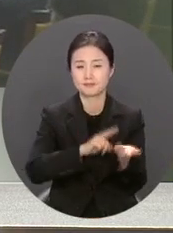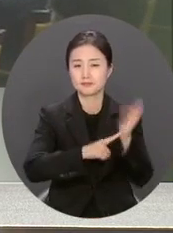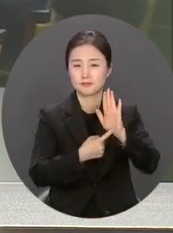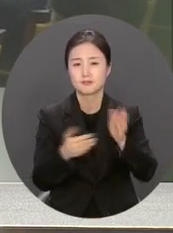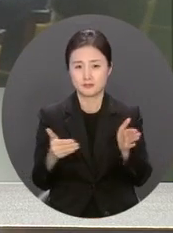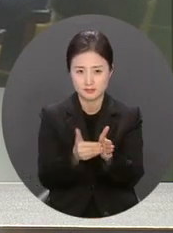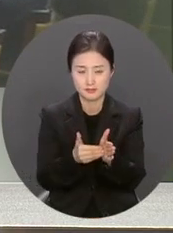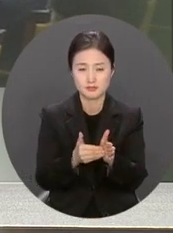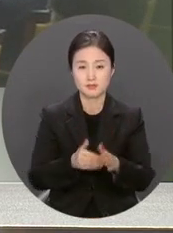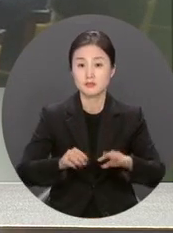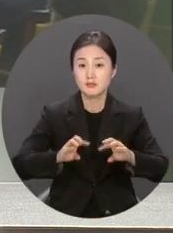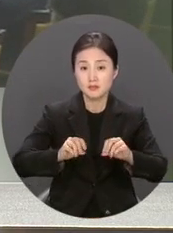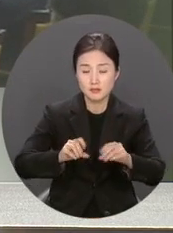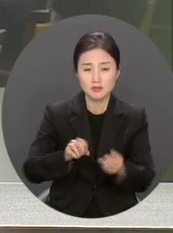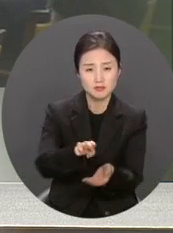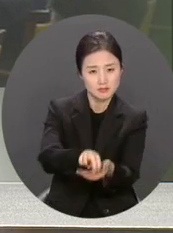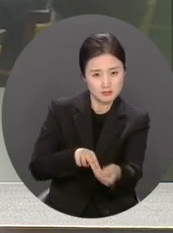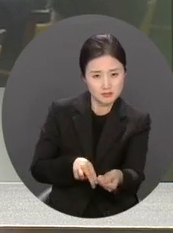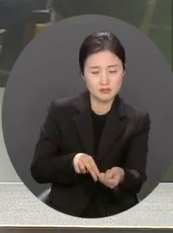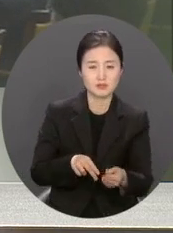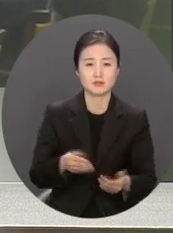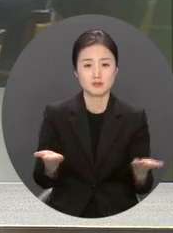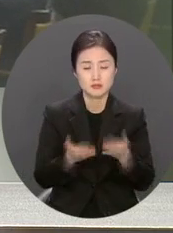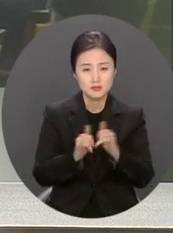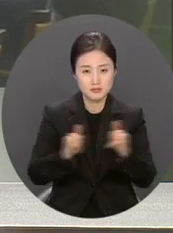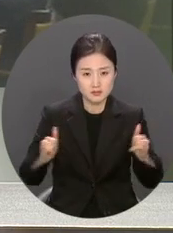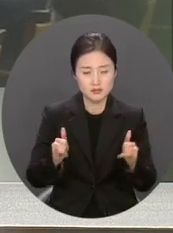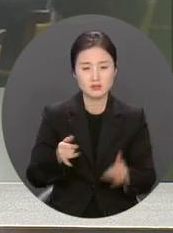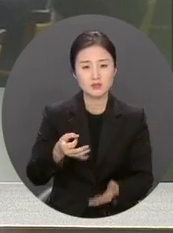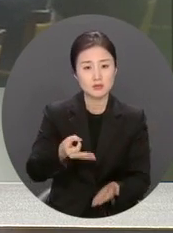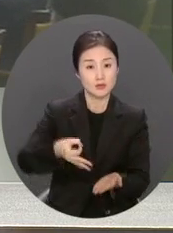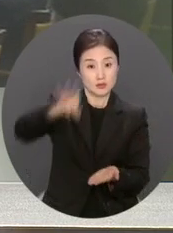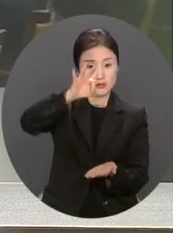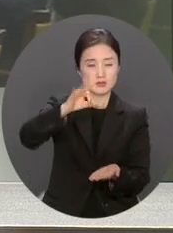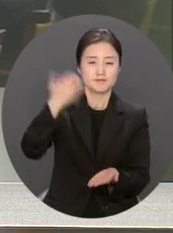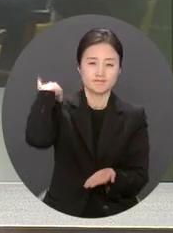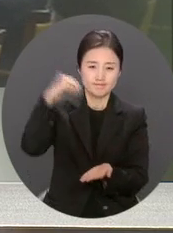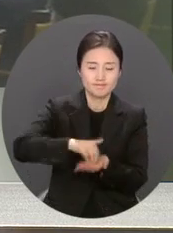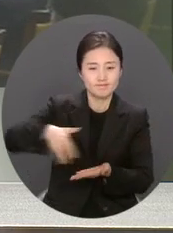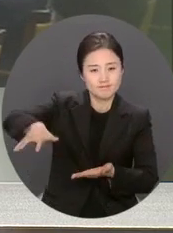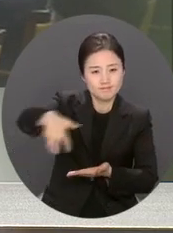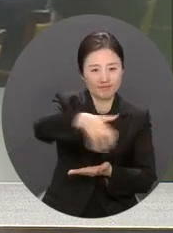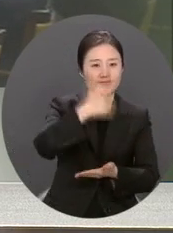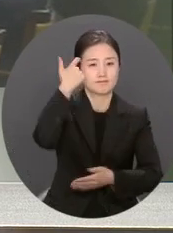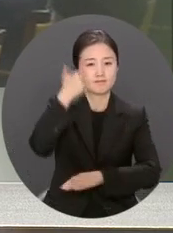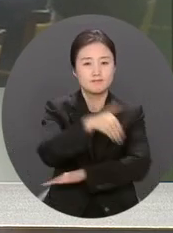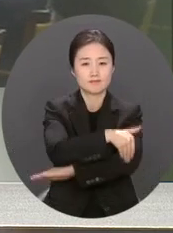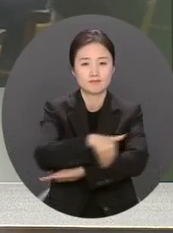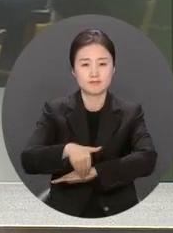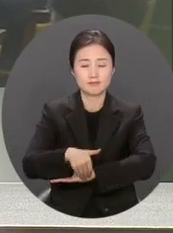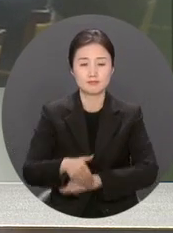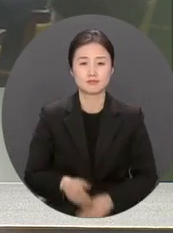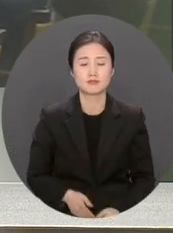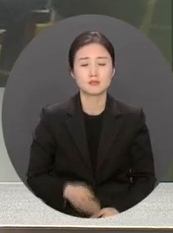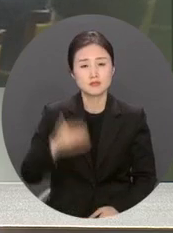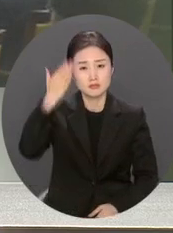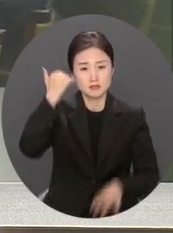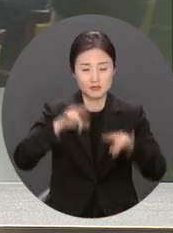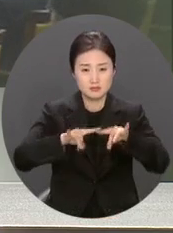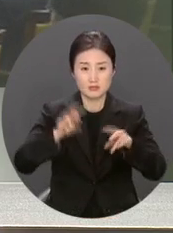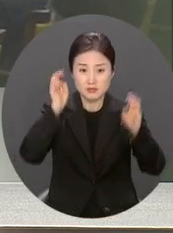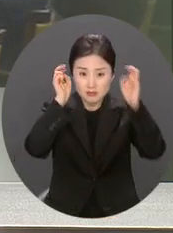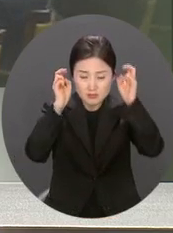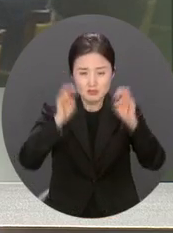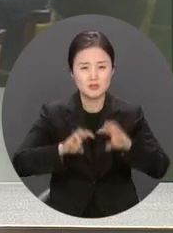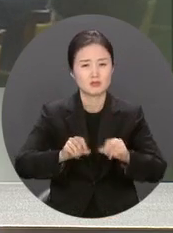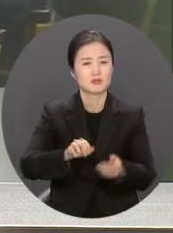부동산을 매각하고 전 임직원의 임금 인상분을 반납한다는 내용인데요. 한전이 이렇게 부동산까지 정리하는